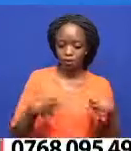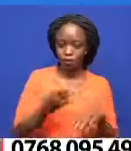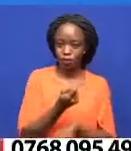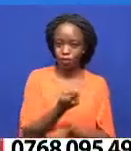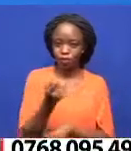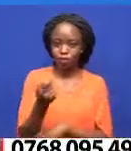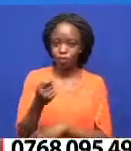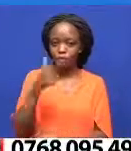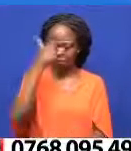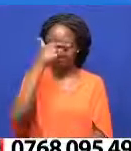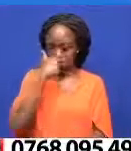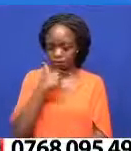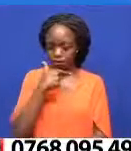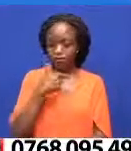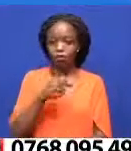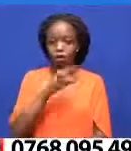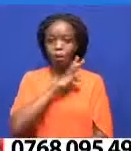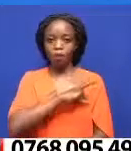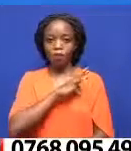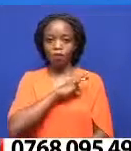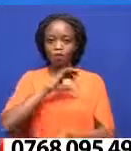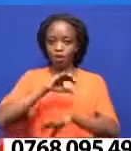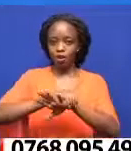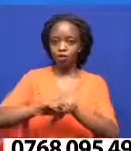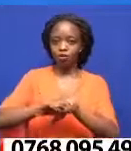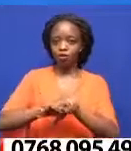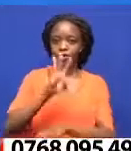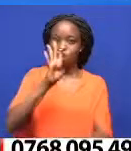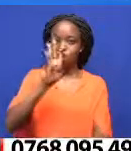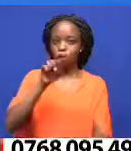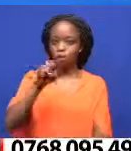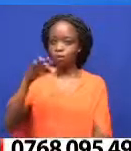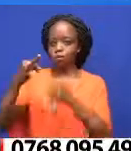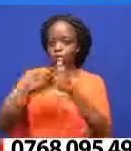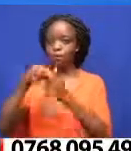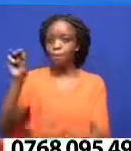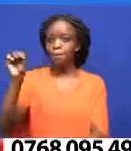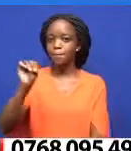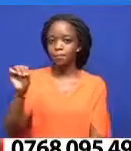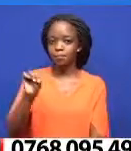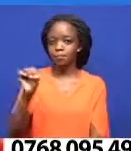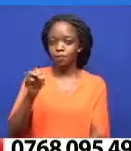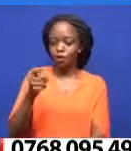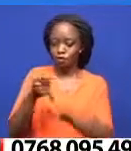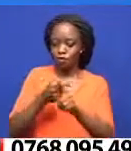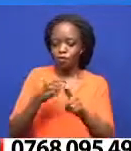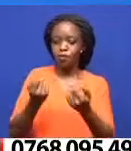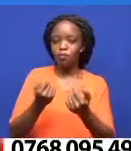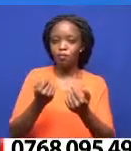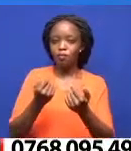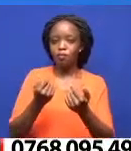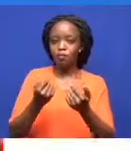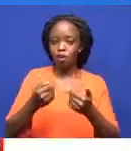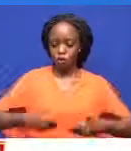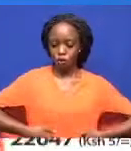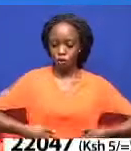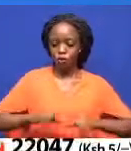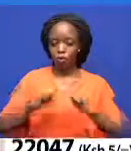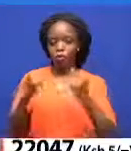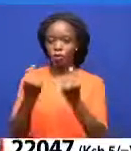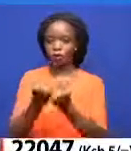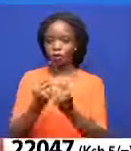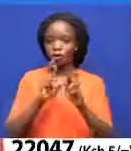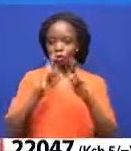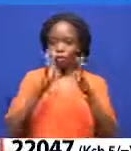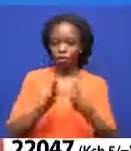wadogo mjini Thika yamefaidika na shilingi milioni 4.8 pesa za kutoka kwa hazina ya vijana. Weru Mwangi